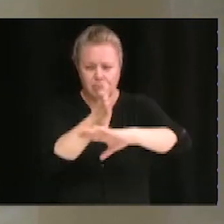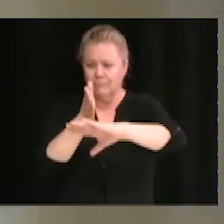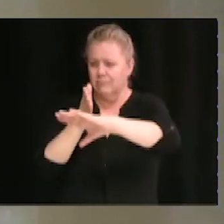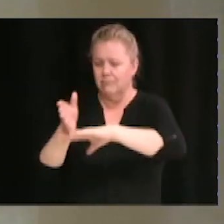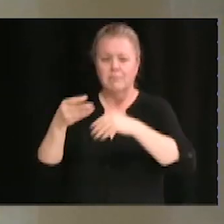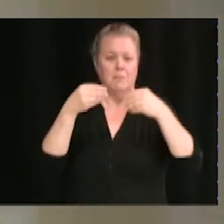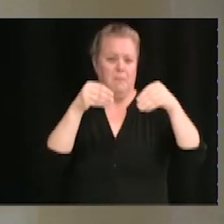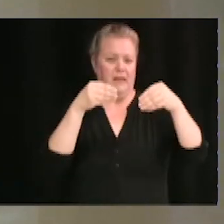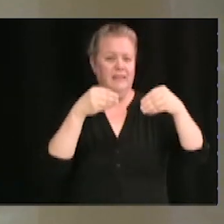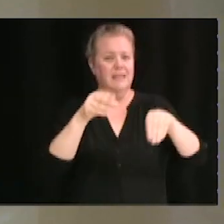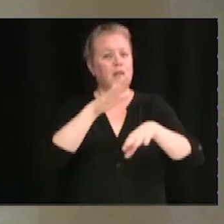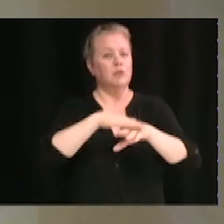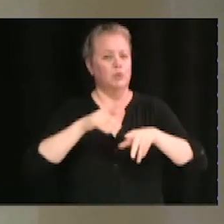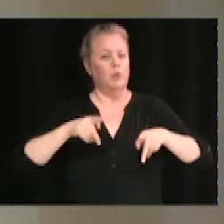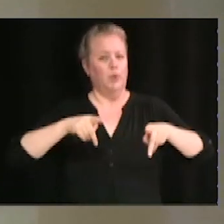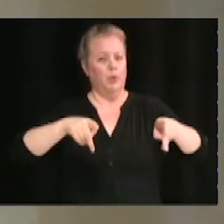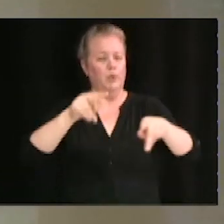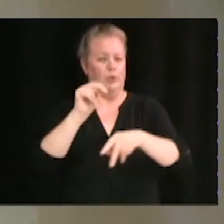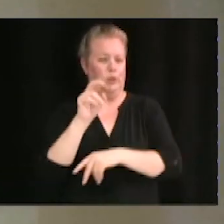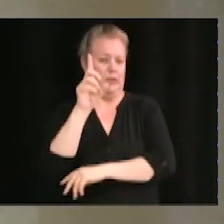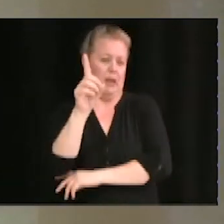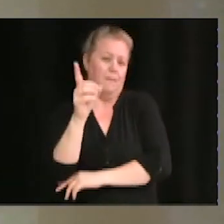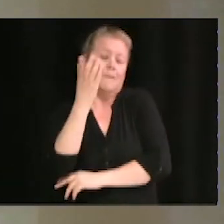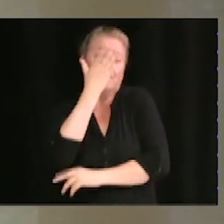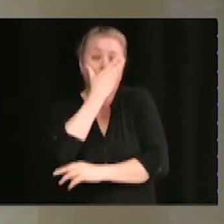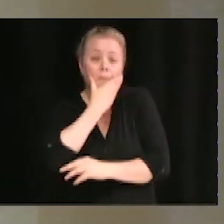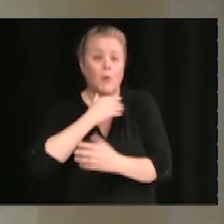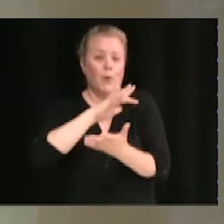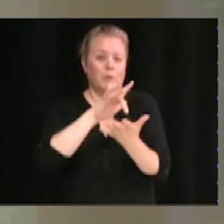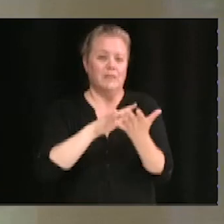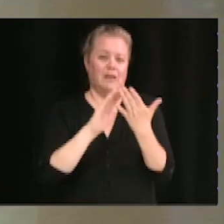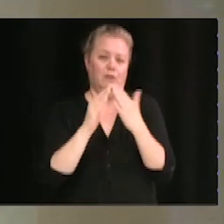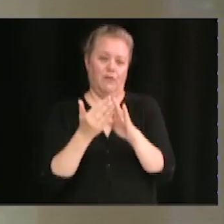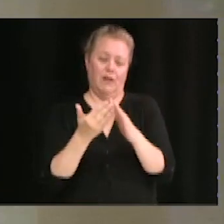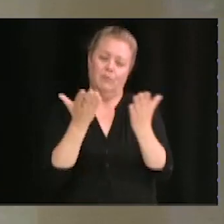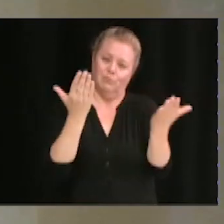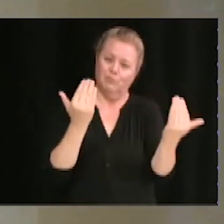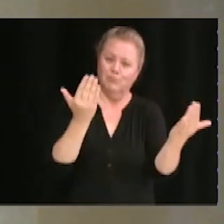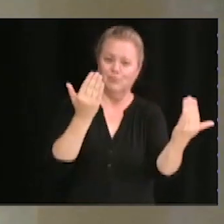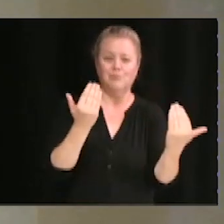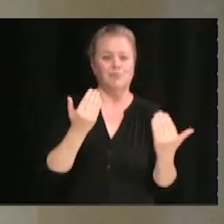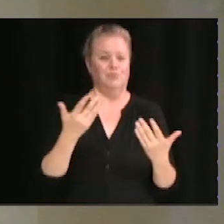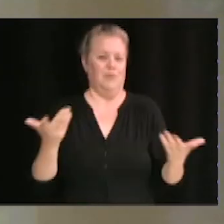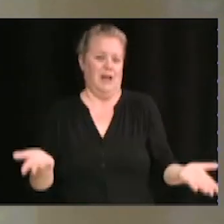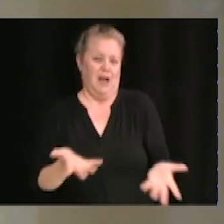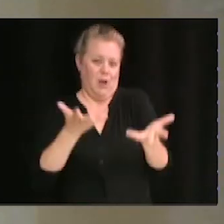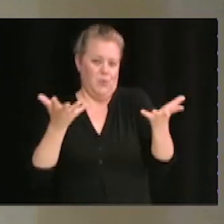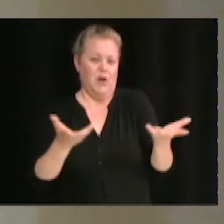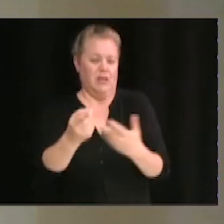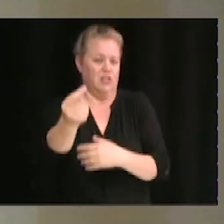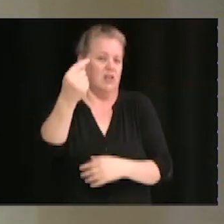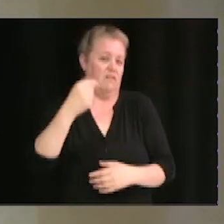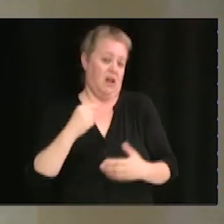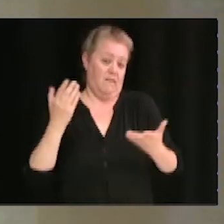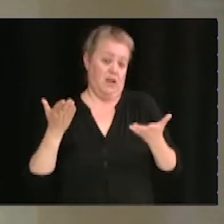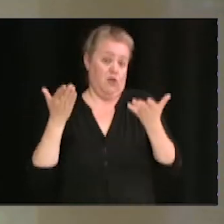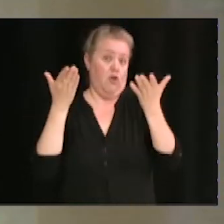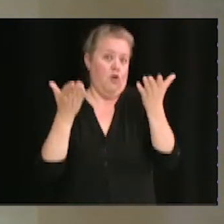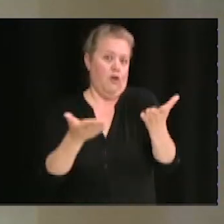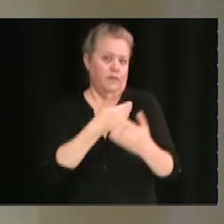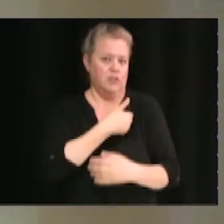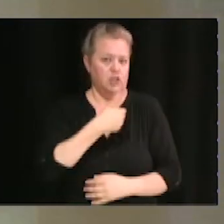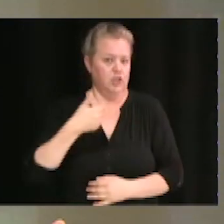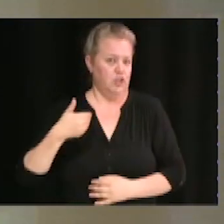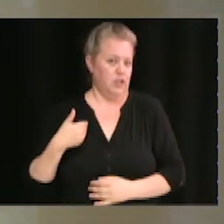vous êtes conviés à y aller. Alors, vous offre l'opportunité d'y aller encore